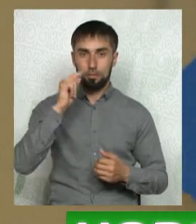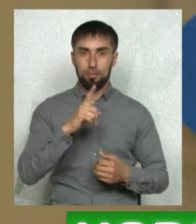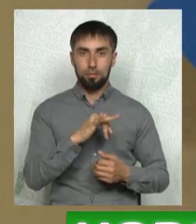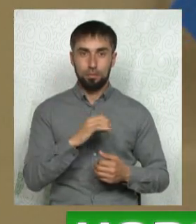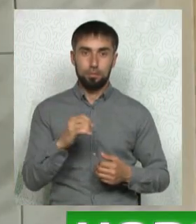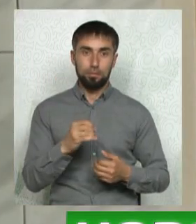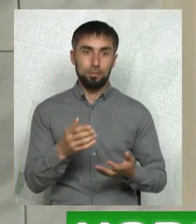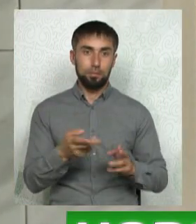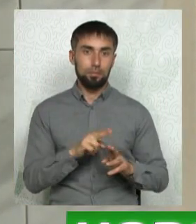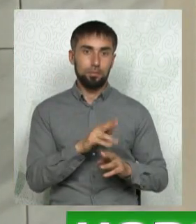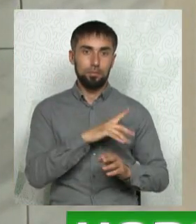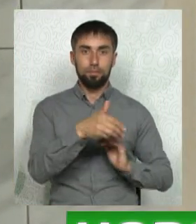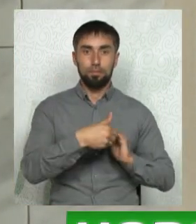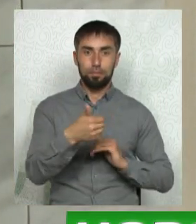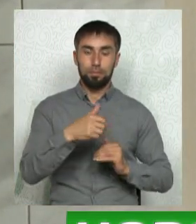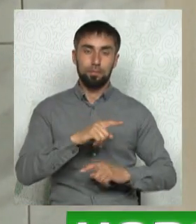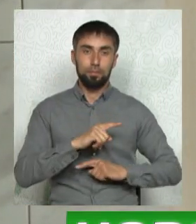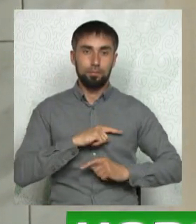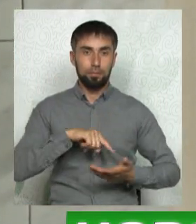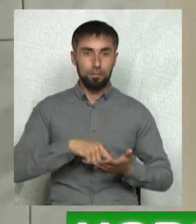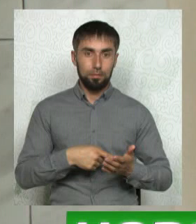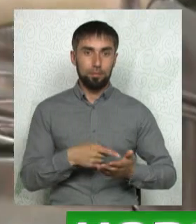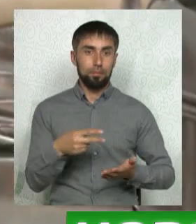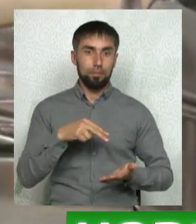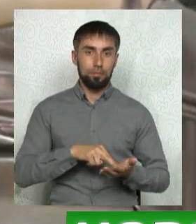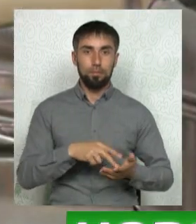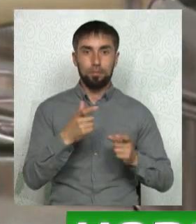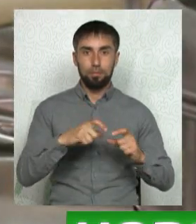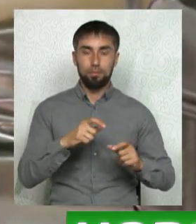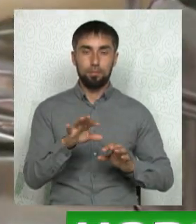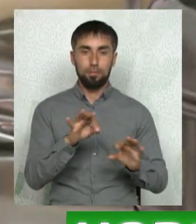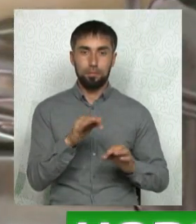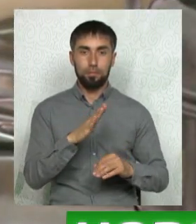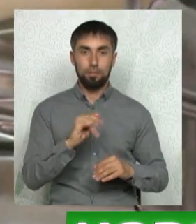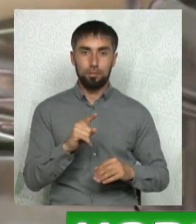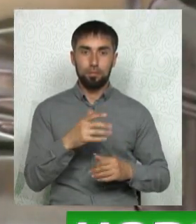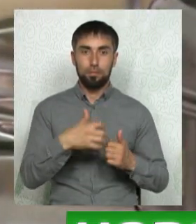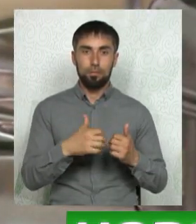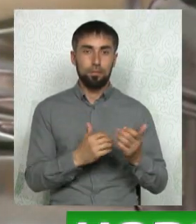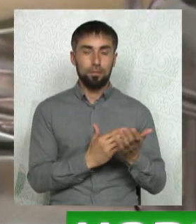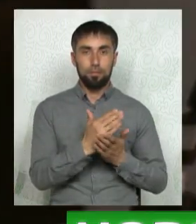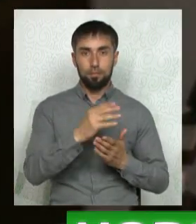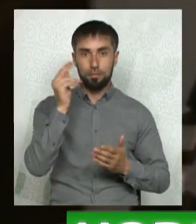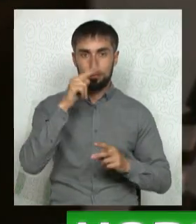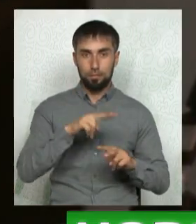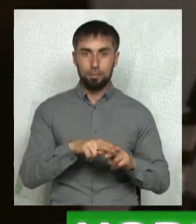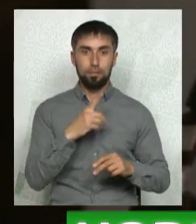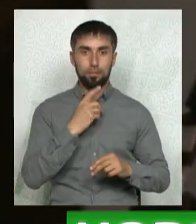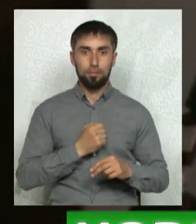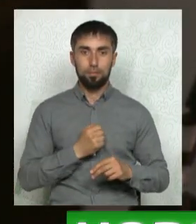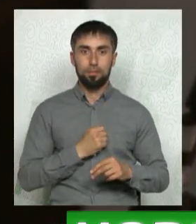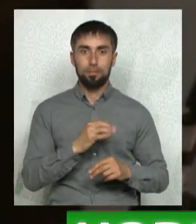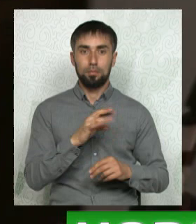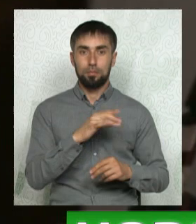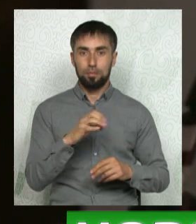заведения приходят вызовы. Финальной точкой для абитуриентов становятся экзамены в выбранный вуз. Среди высших учебных заведений военные на